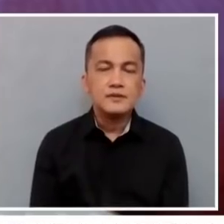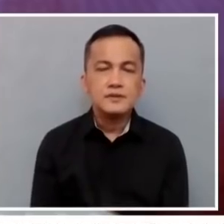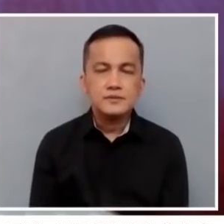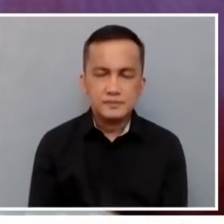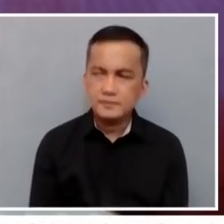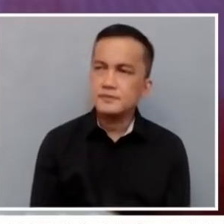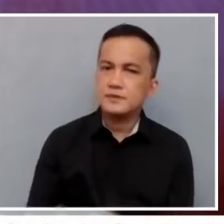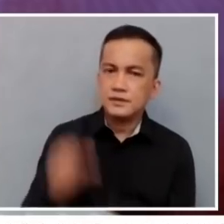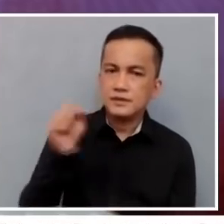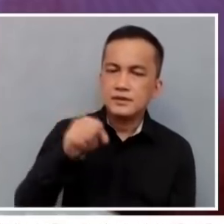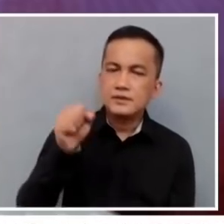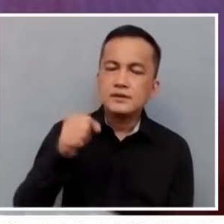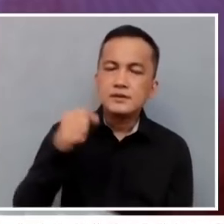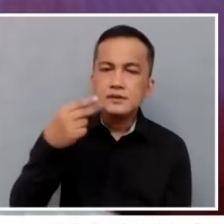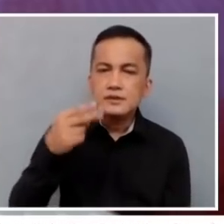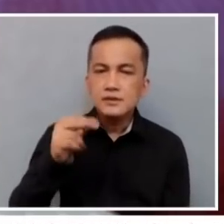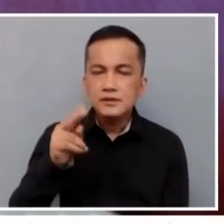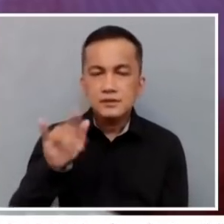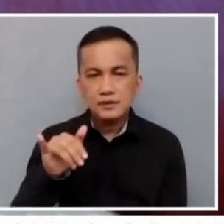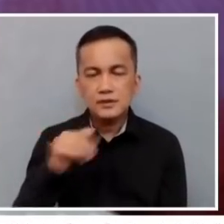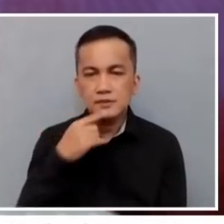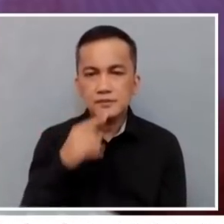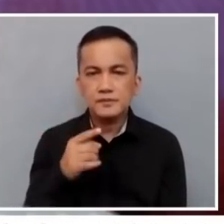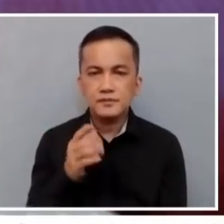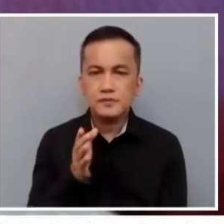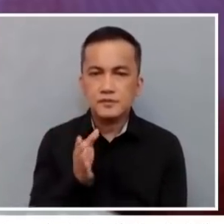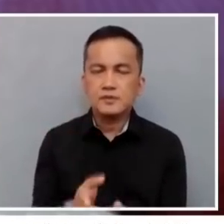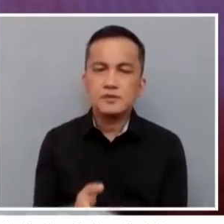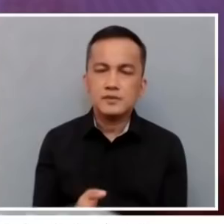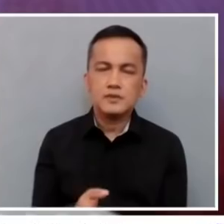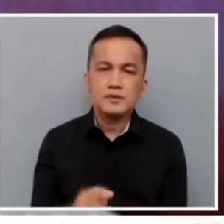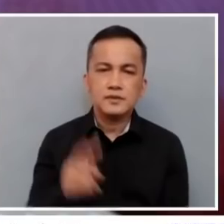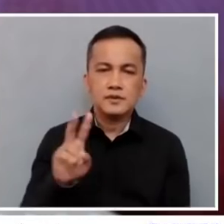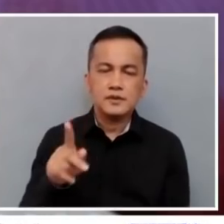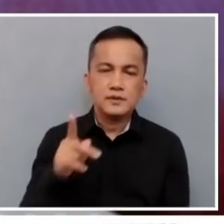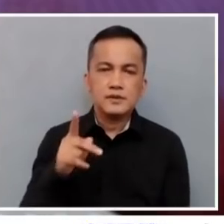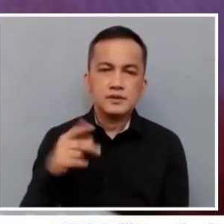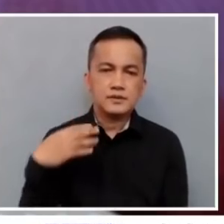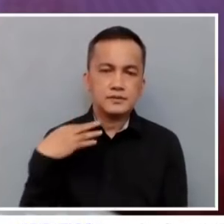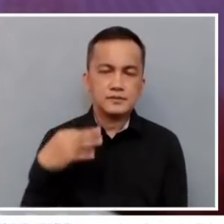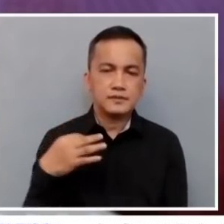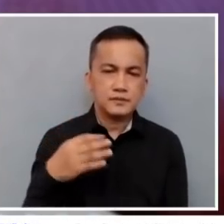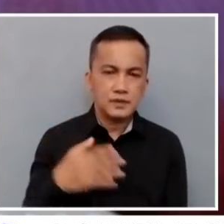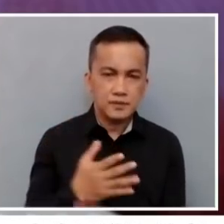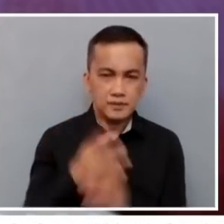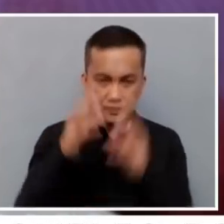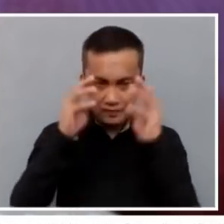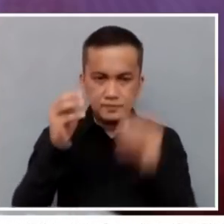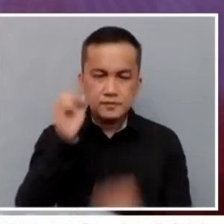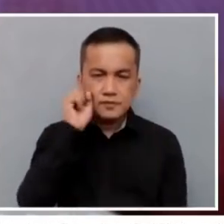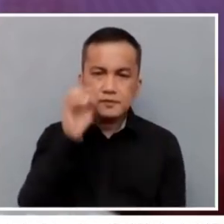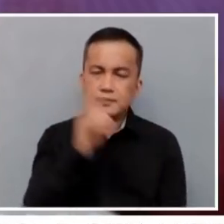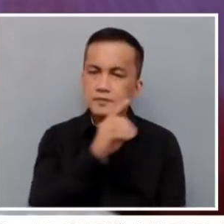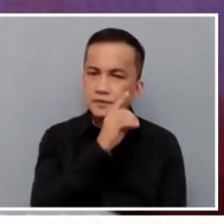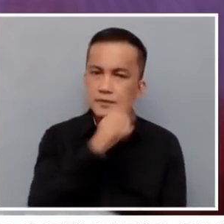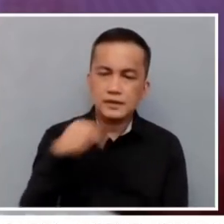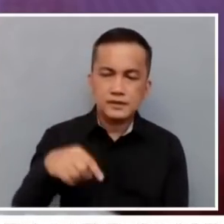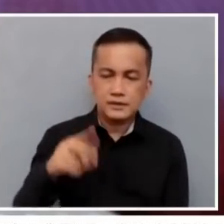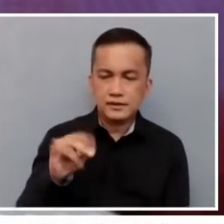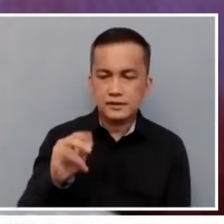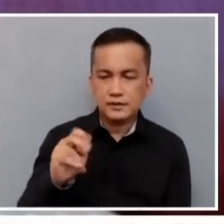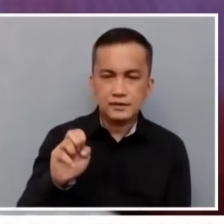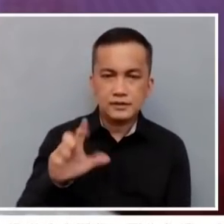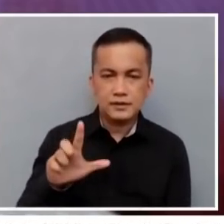Yes, hindi kabayan, Karen, dumating na si Vice Presidential Candidate at Davao City Mayor Sara Duterte dito sa Daniel R.